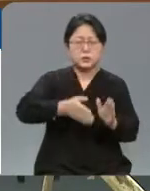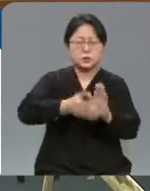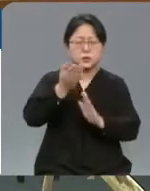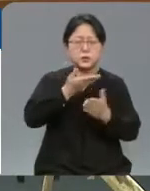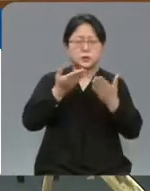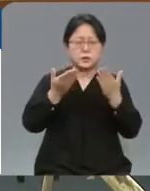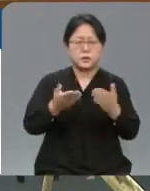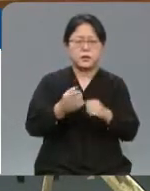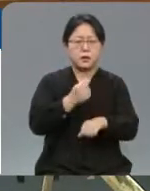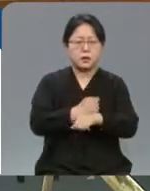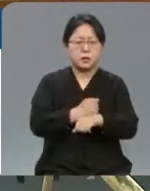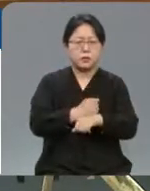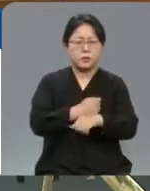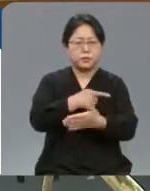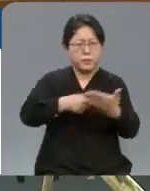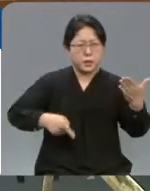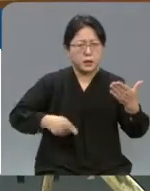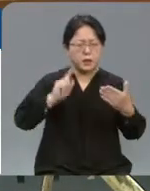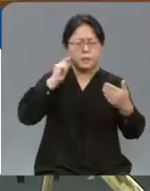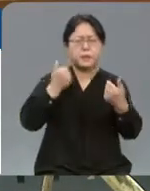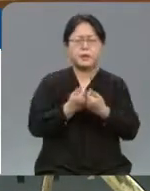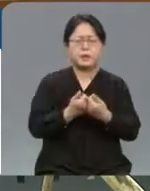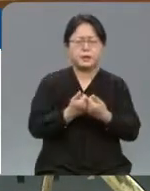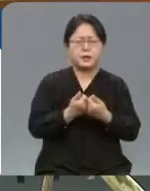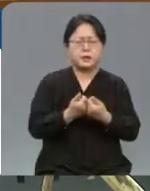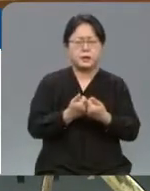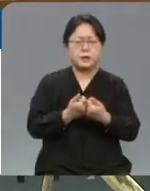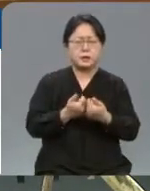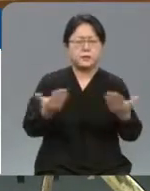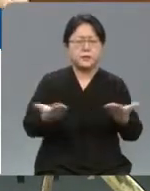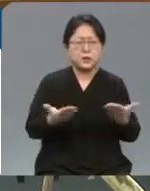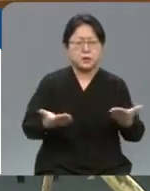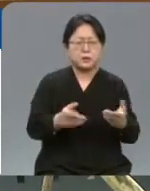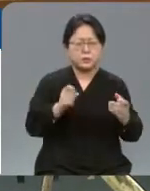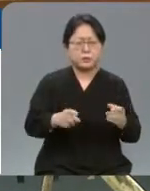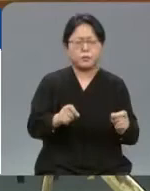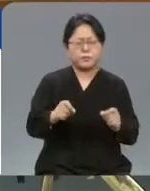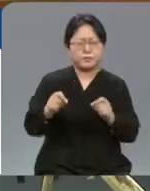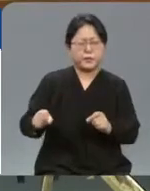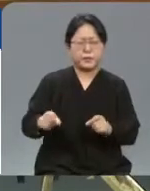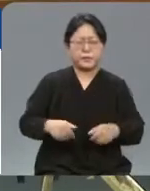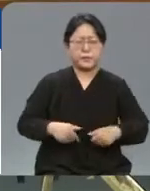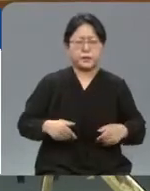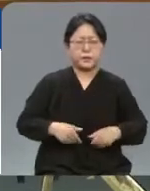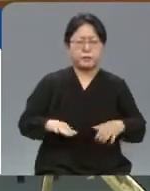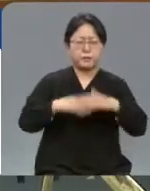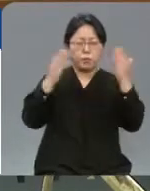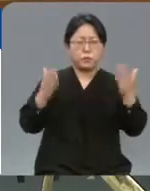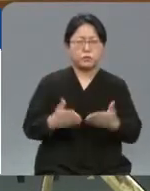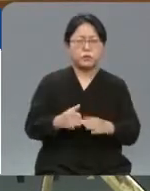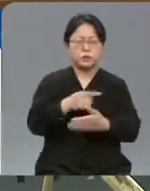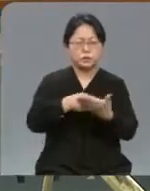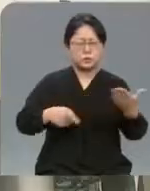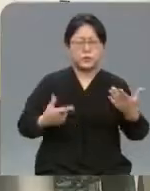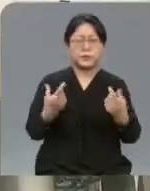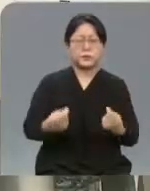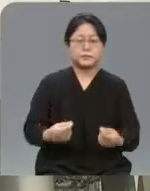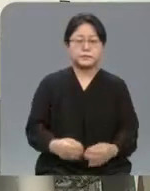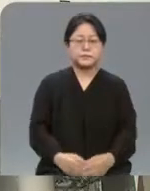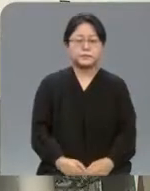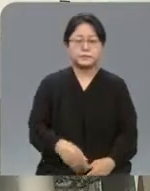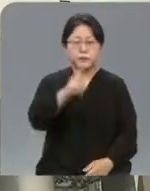그것이 는 밤바다 그래서 이렇게 되면 의사 하기 굉장히 더 길게 가지기 때문에 모든 도시의 손해가 내나